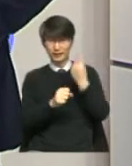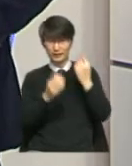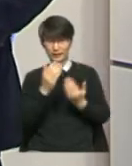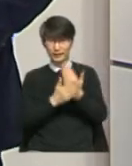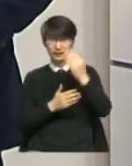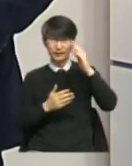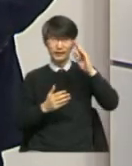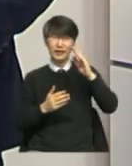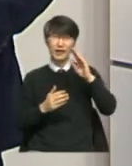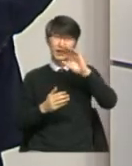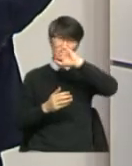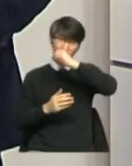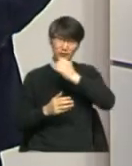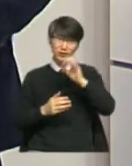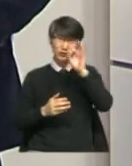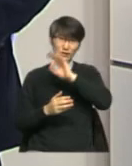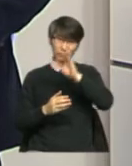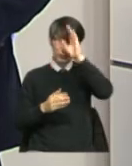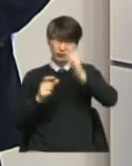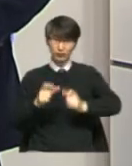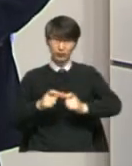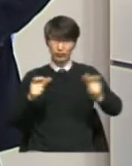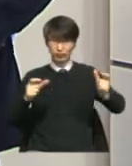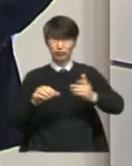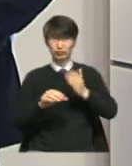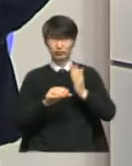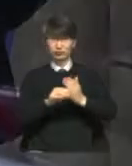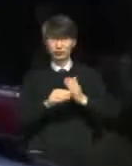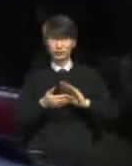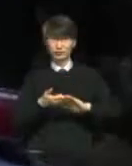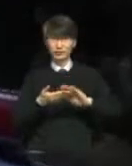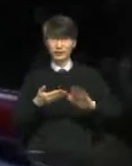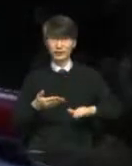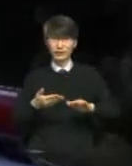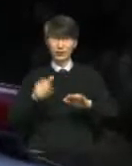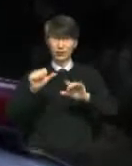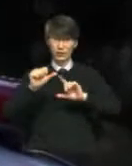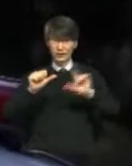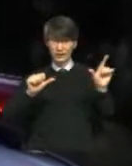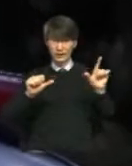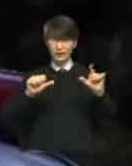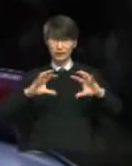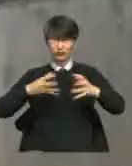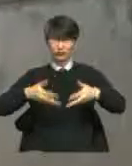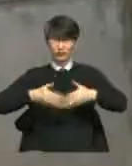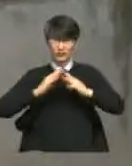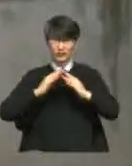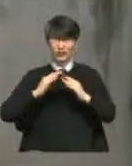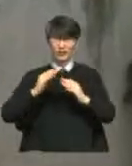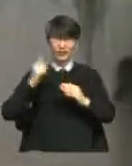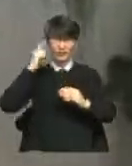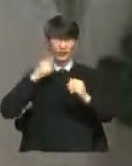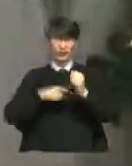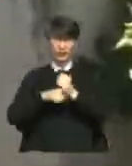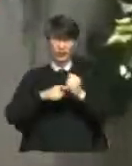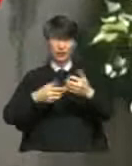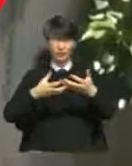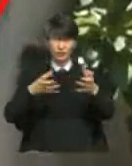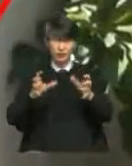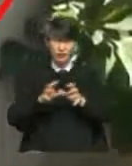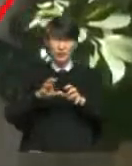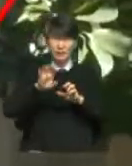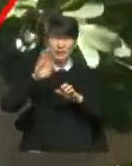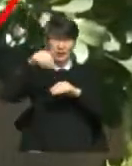발생했던 아프리카 돼지 열병도 확산하고 있다는 소식입니다. 5일 국립환경과학원은 경기도 파주와